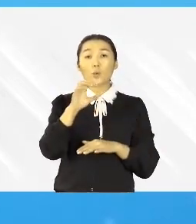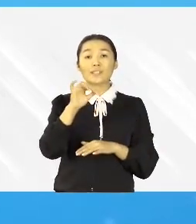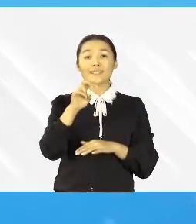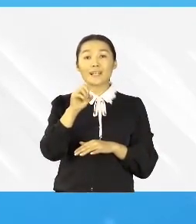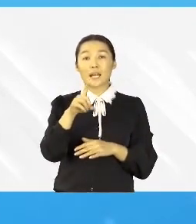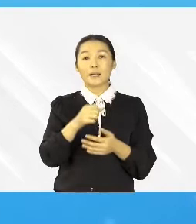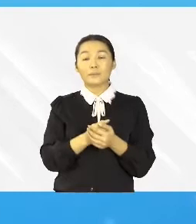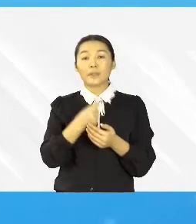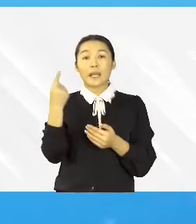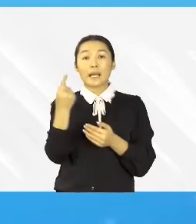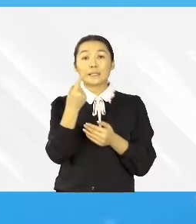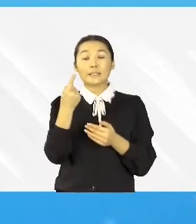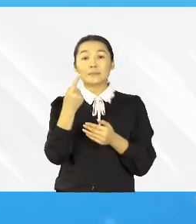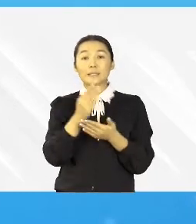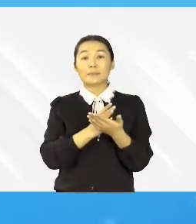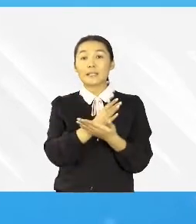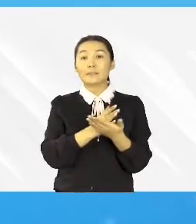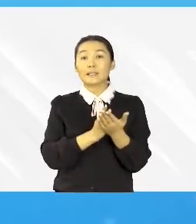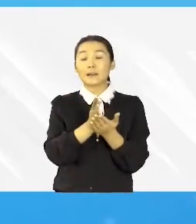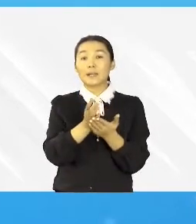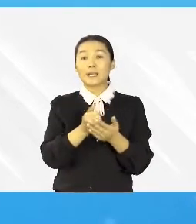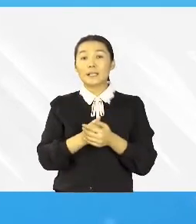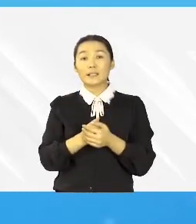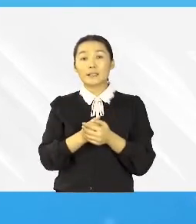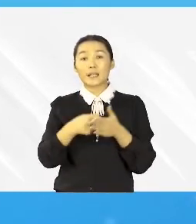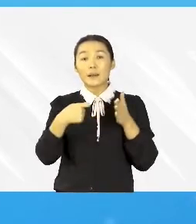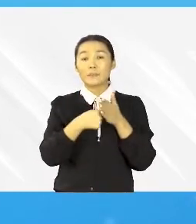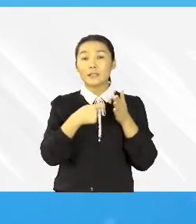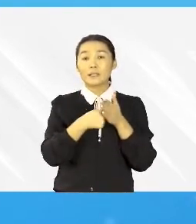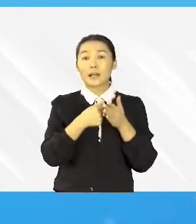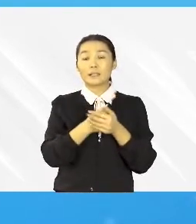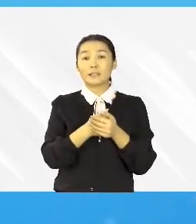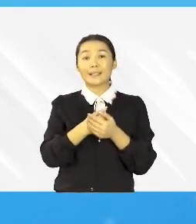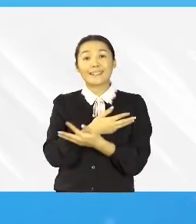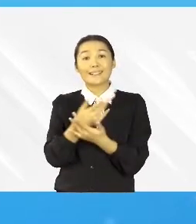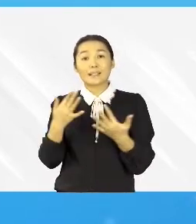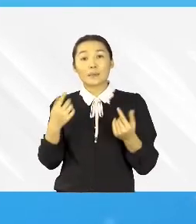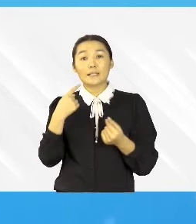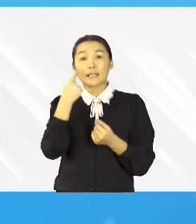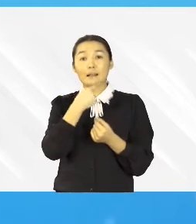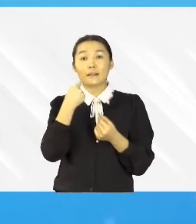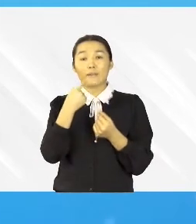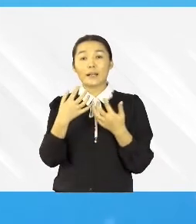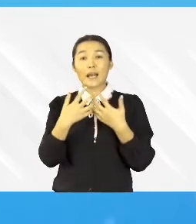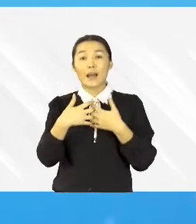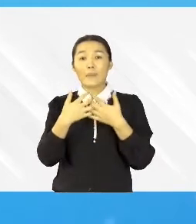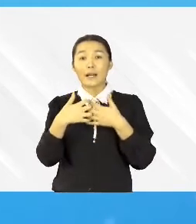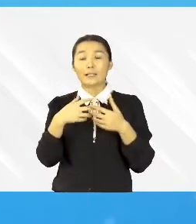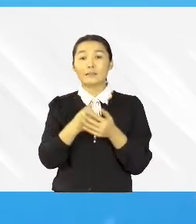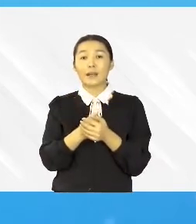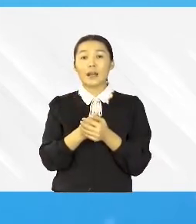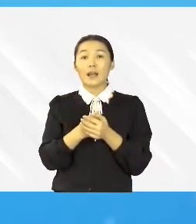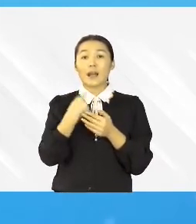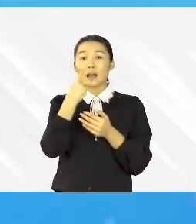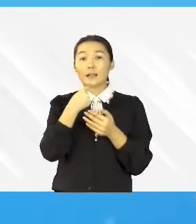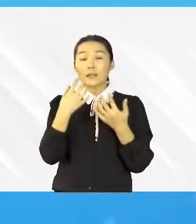Одним из приспособлений для питания у насекомых является разнообразие ротовых аппаратов. Ротовой аппарат состоит